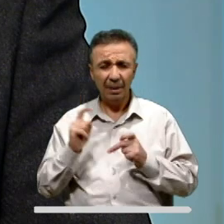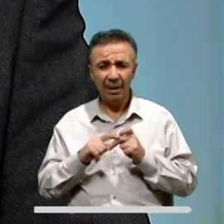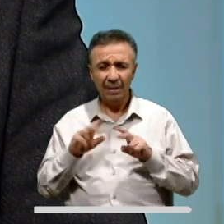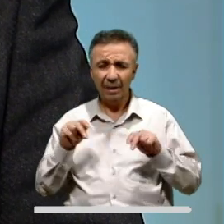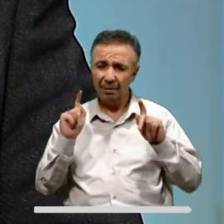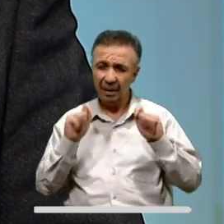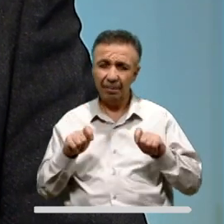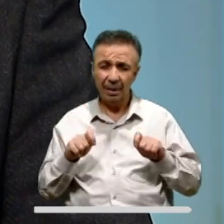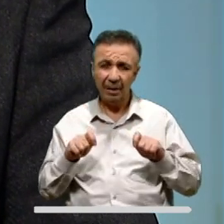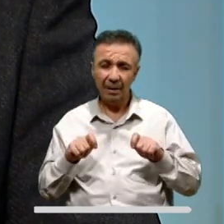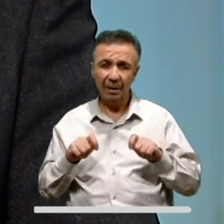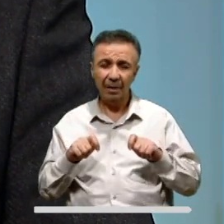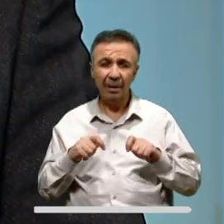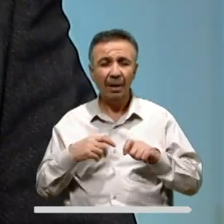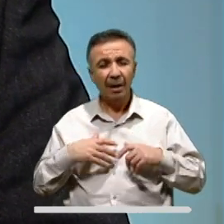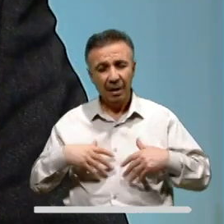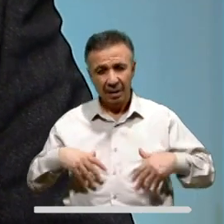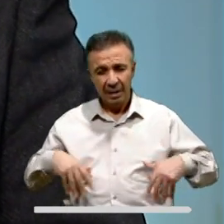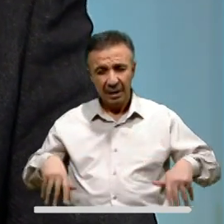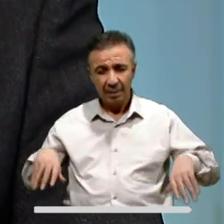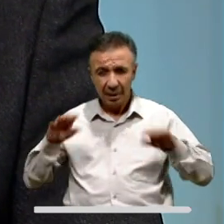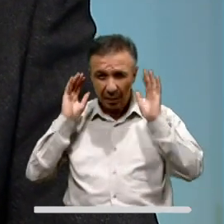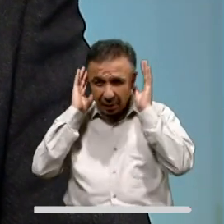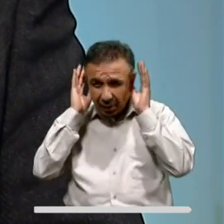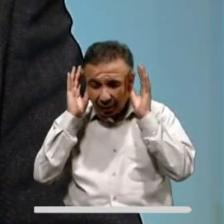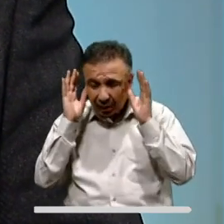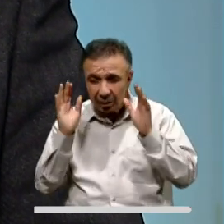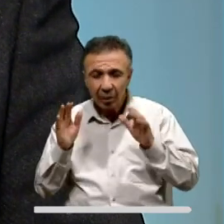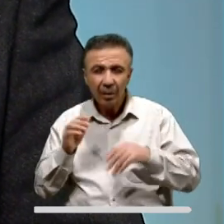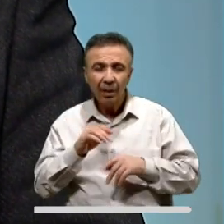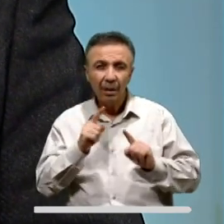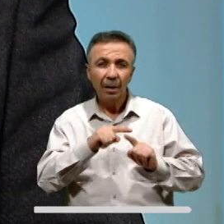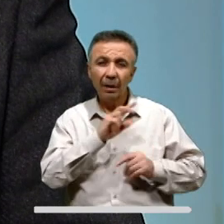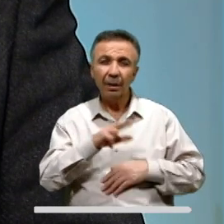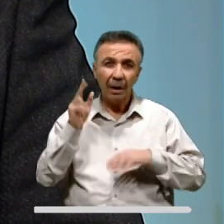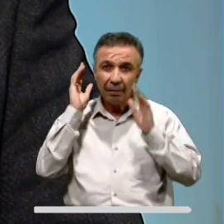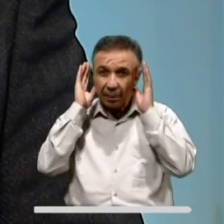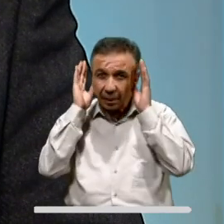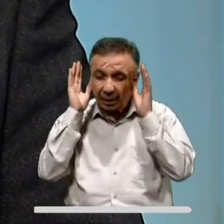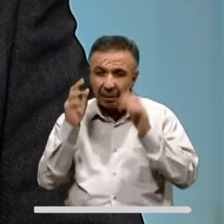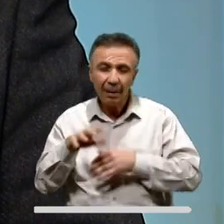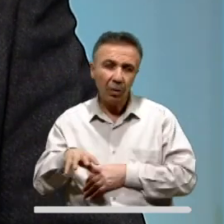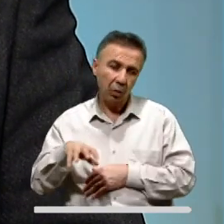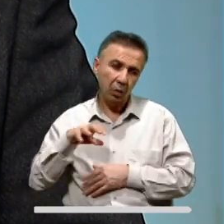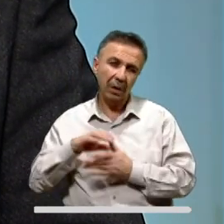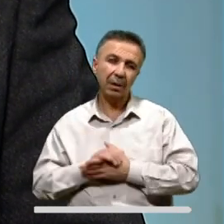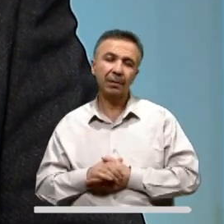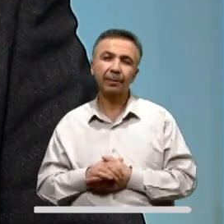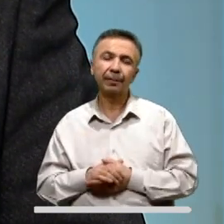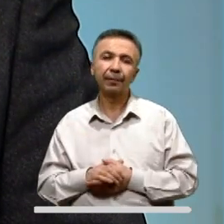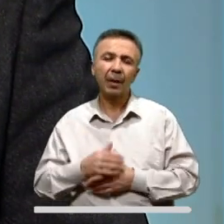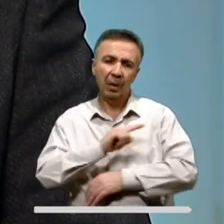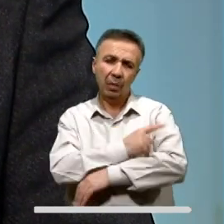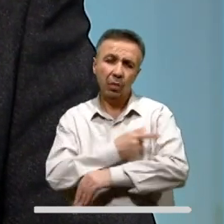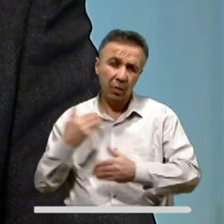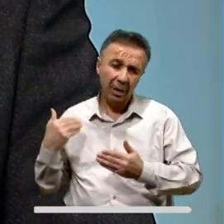isterse cemaatle birlikte kıldığıyla da yetinebilir. Peki. Çünkü teravih namazını kılmak sünnettir. Gücü